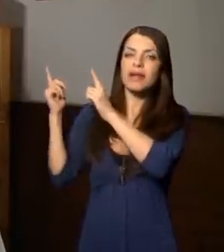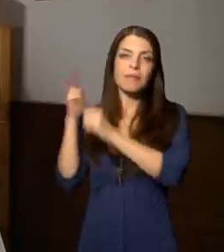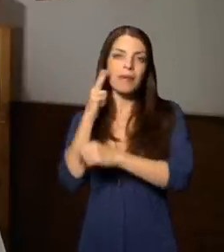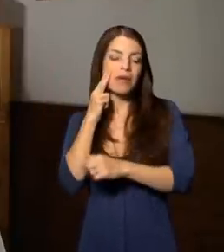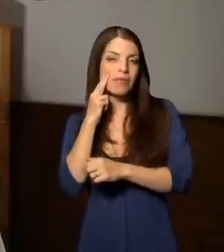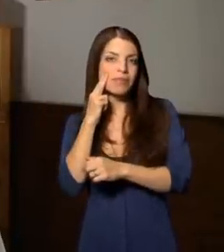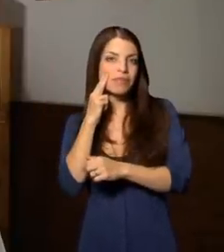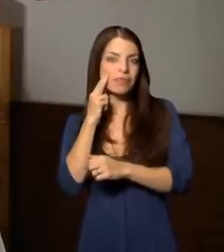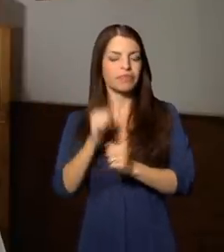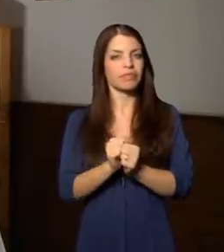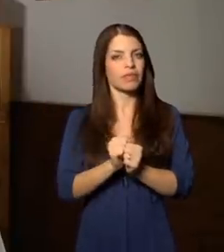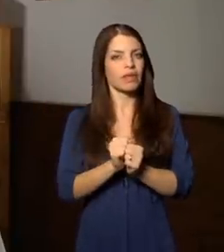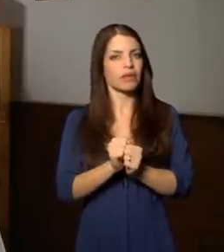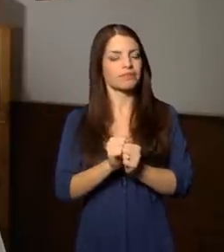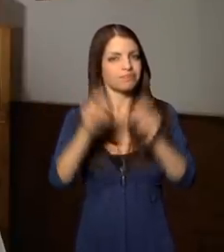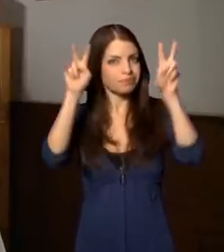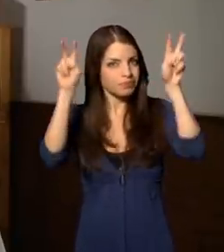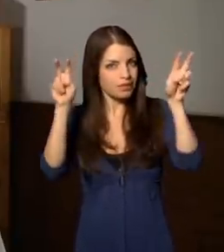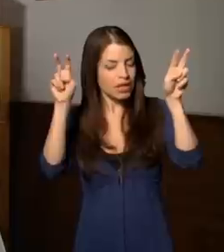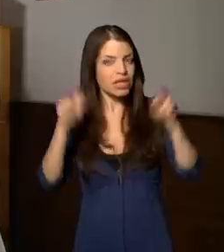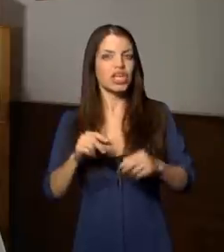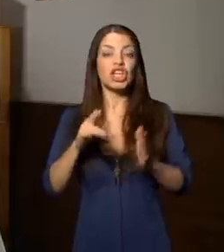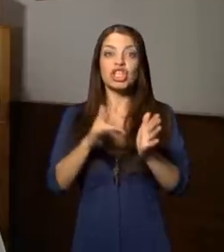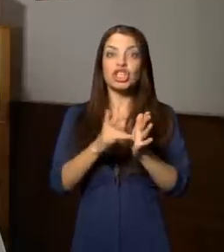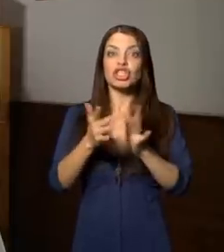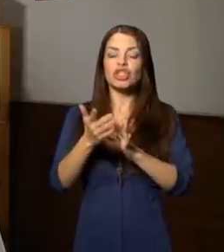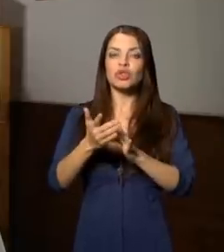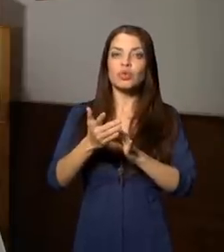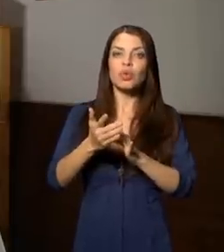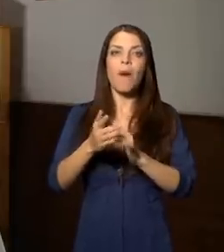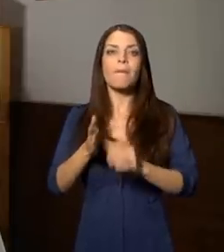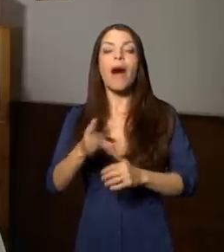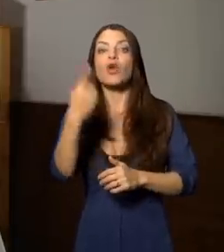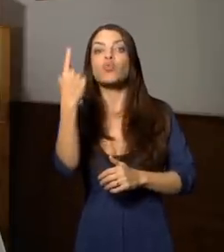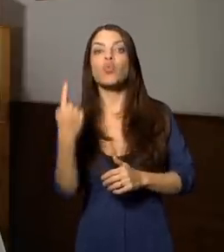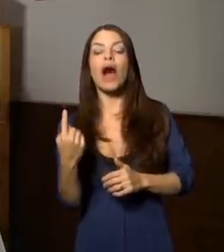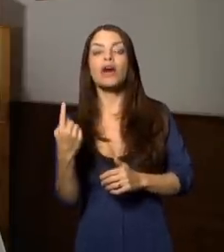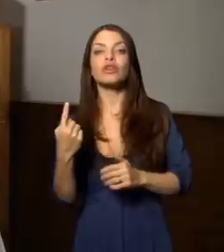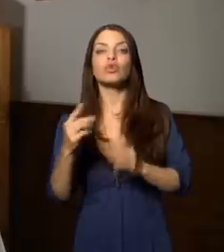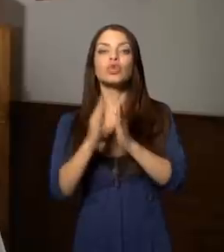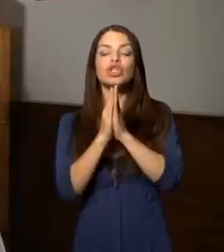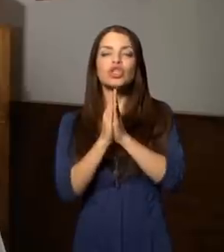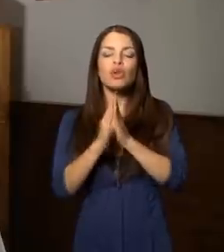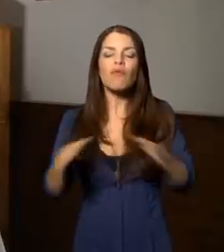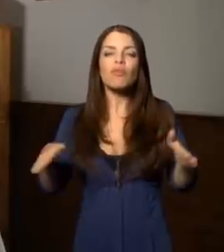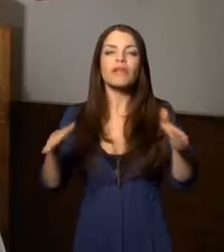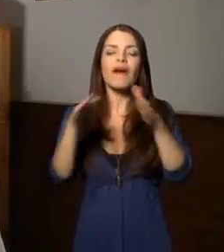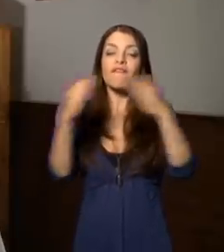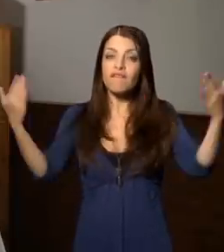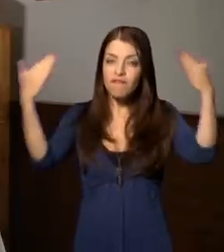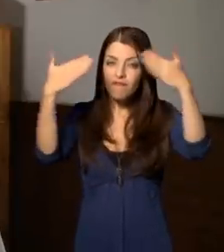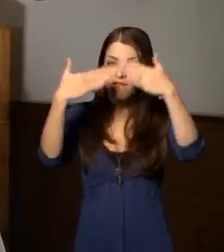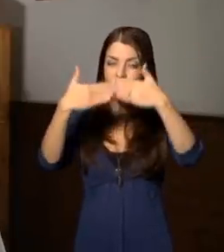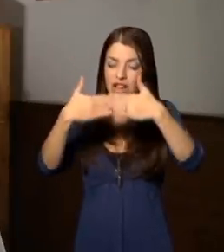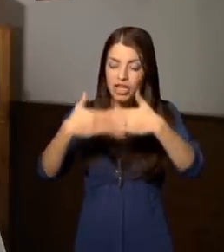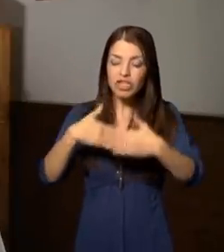Wara li bat lin-nies, tela waħdu fuq il-għoljiet biex jitlob. X'ħin sar fil-għaxija kien għadu